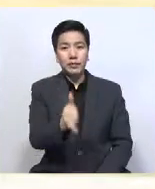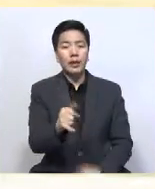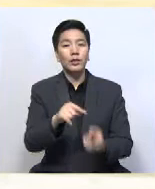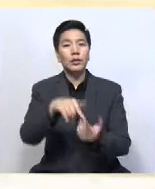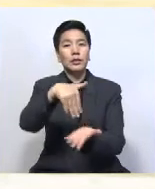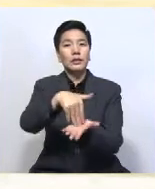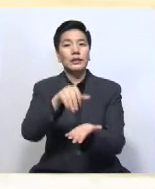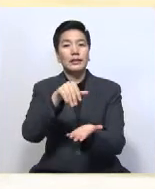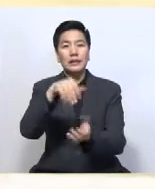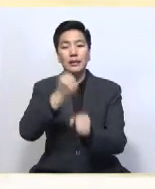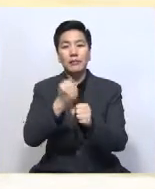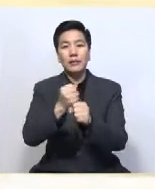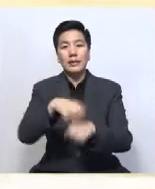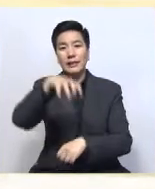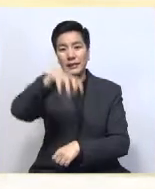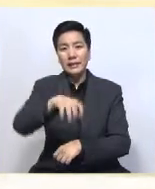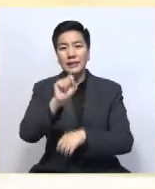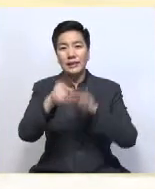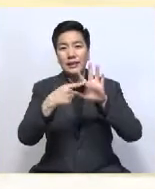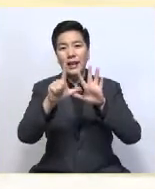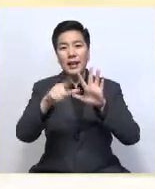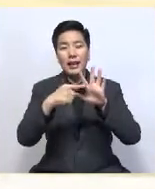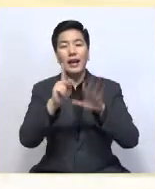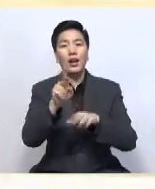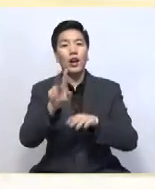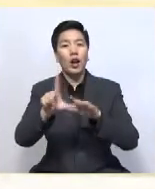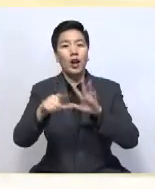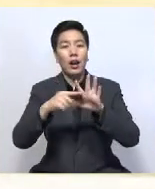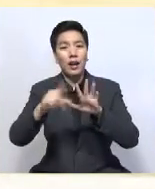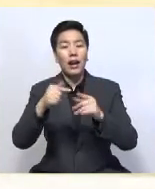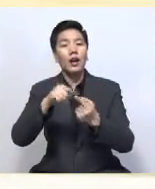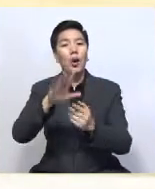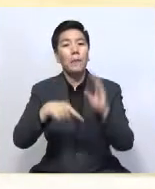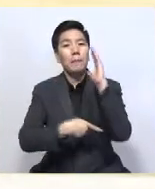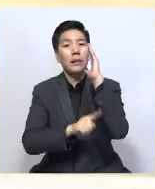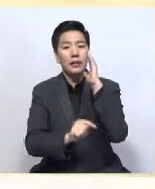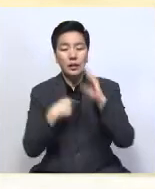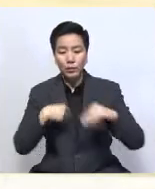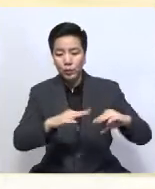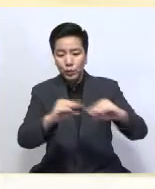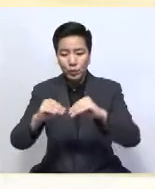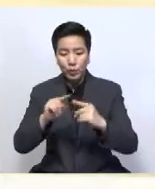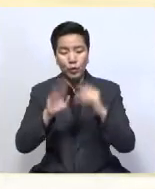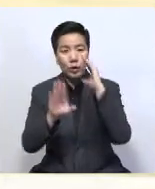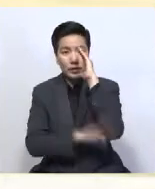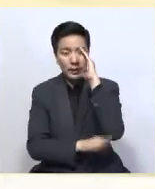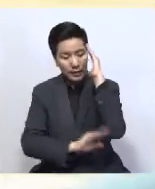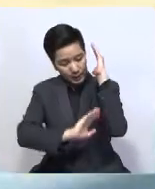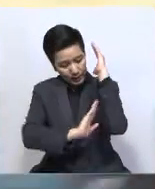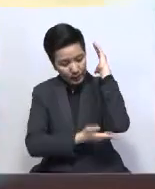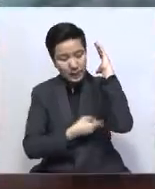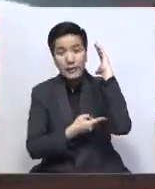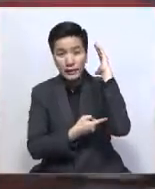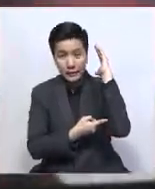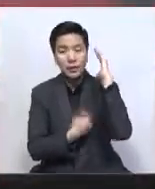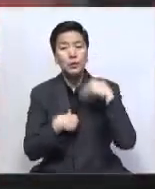ที่ศาลากลางจังหวัดปัตตานีค่ะเพื่อที่จะร่วมประชุมในการขับเคลื่อนพัฒนาเศรษฐกิจและสังคมพื้นที่ภาคใต้ชายแดนนะคะโ